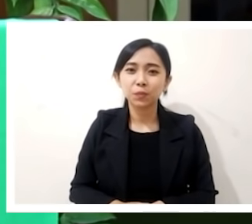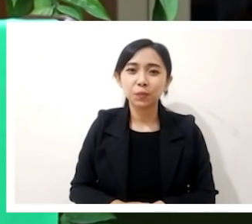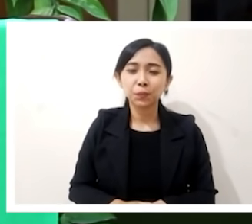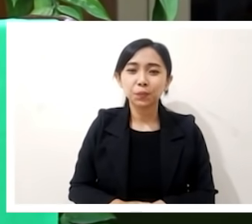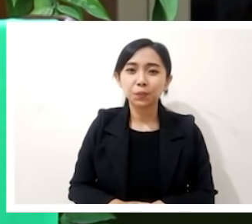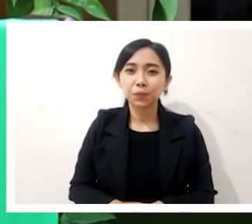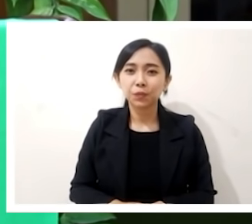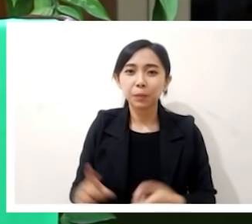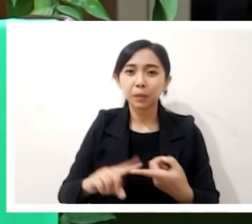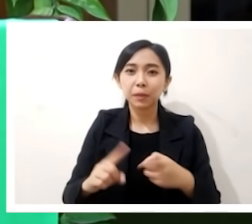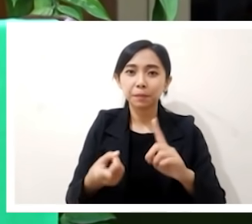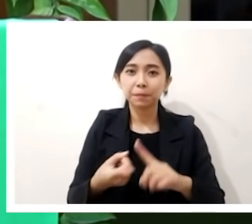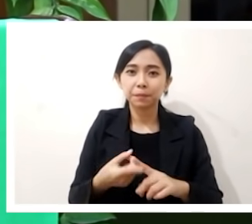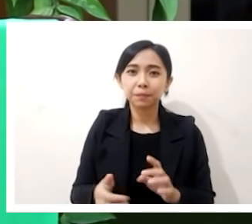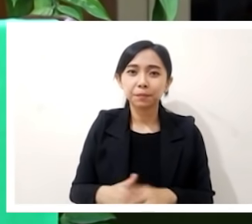Saudara-saudaraku,